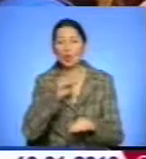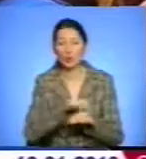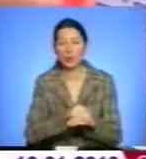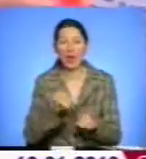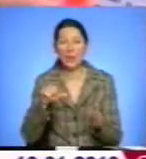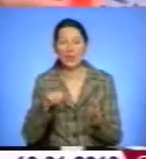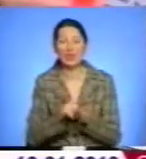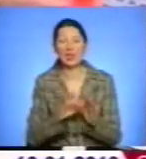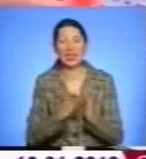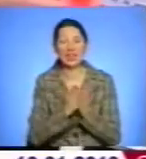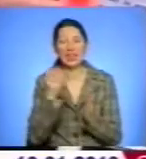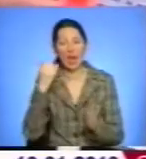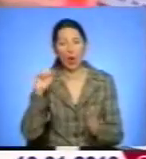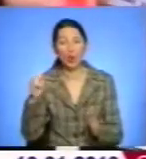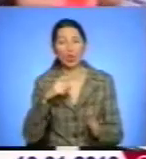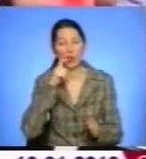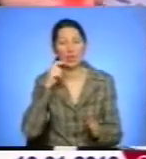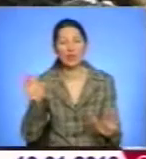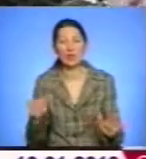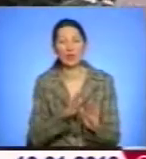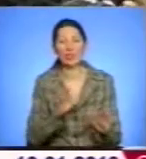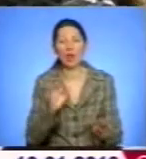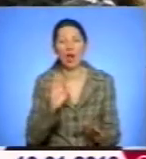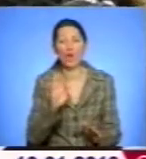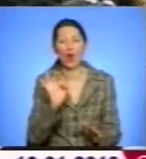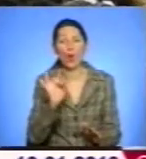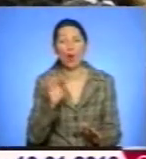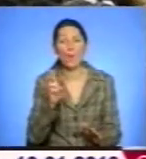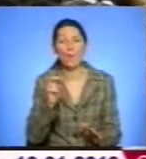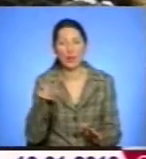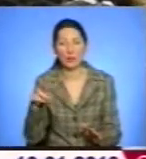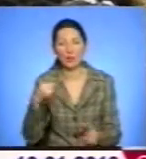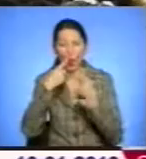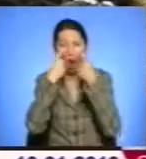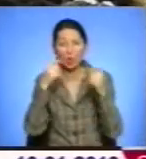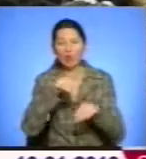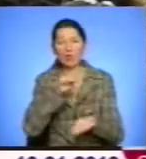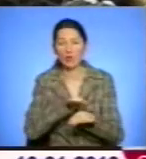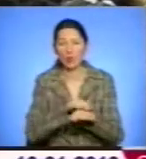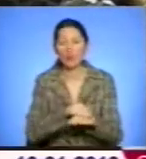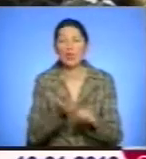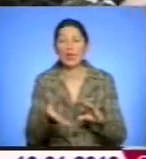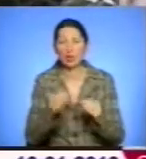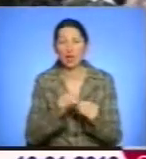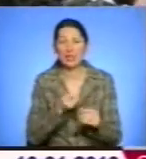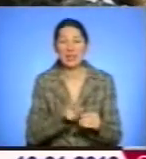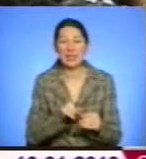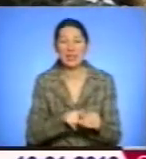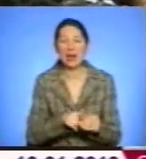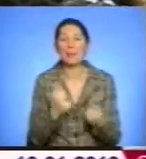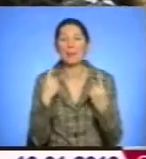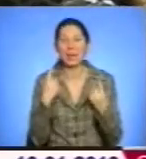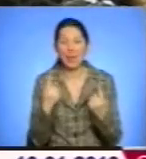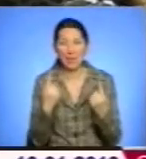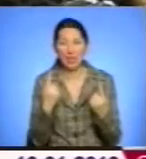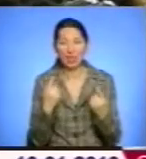Книги рекордів України, співачка Уляна Воробей. Оголошую зафіксовані результати. Це